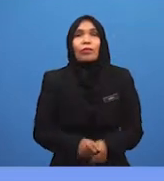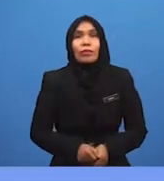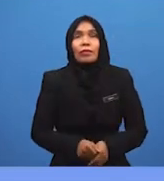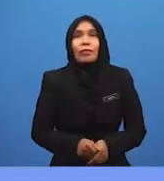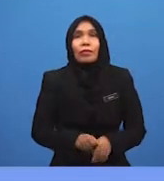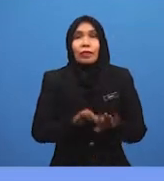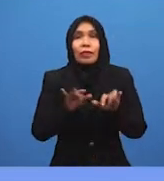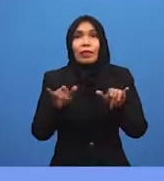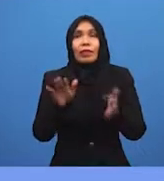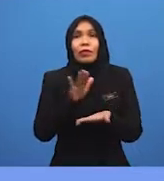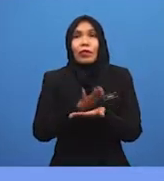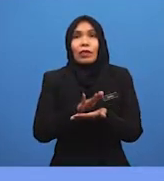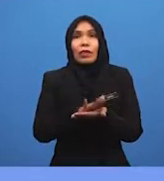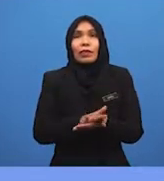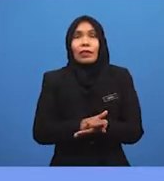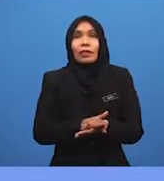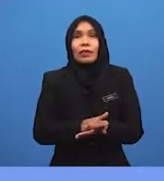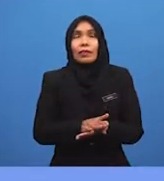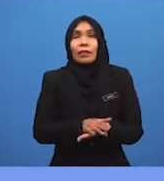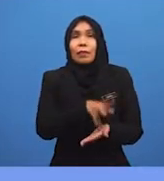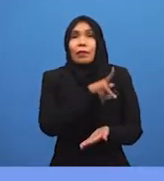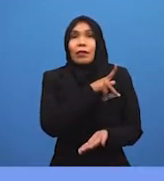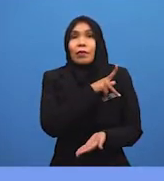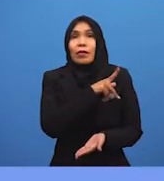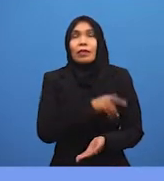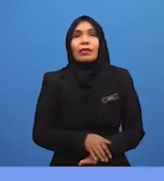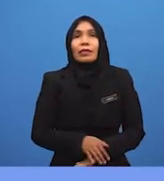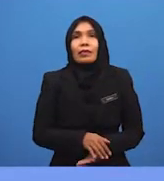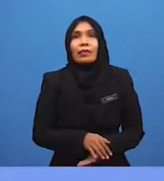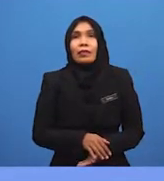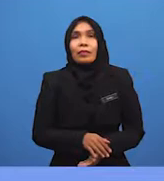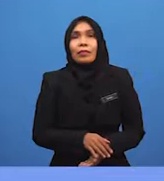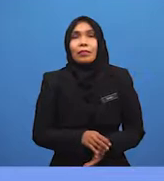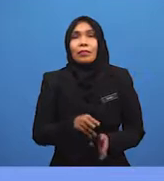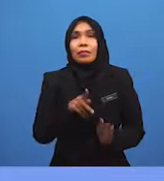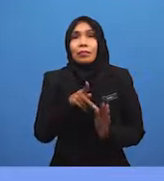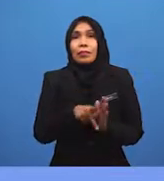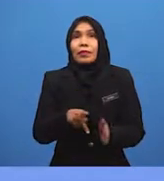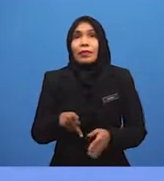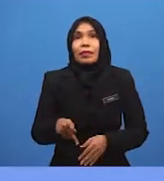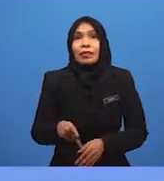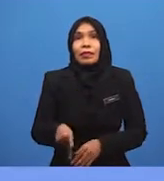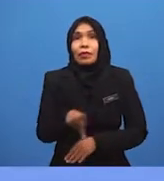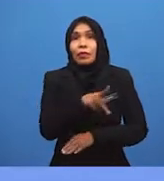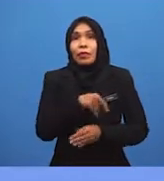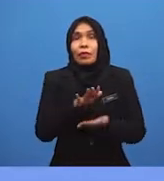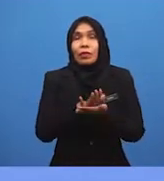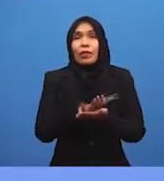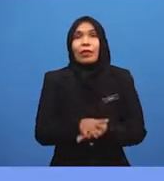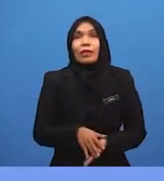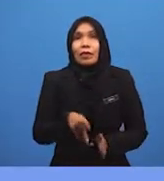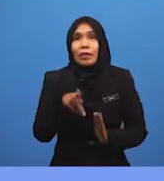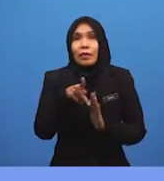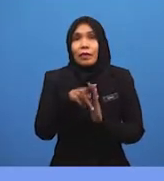kerani sekolah, pengawas, pekebun sekolah, pembantu kantin sekolah,